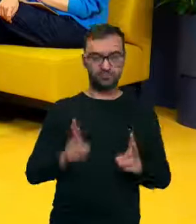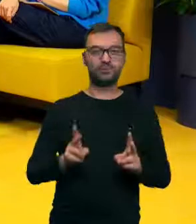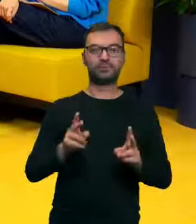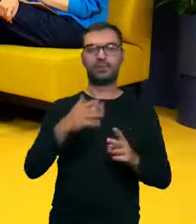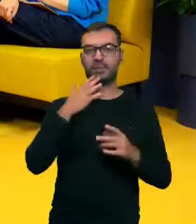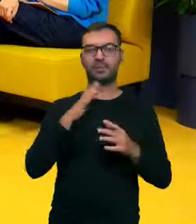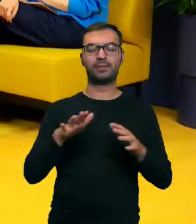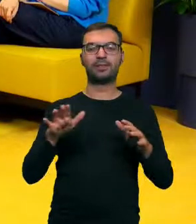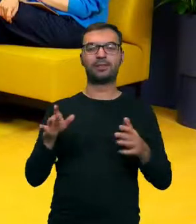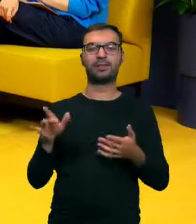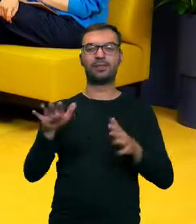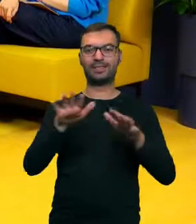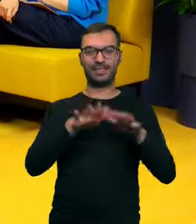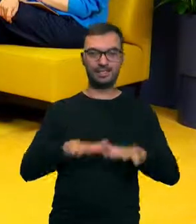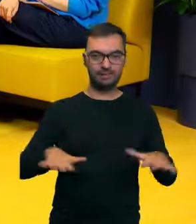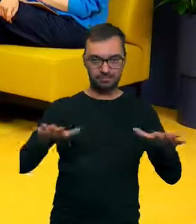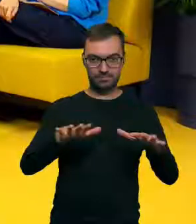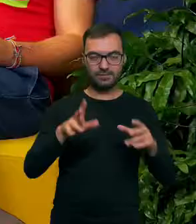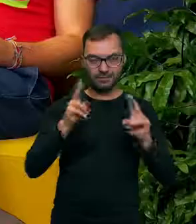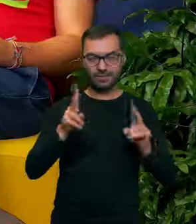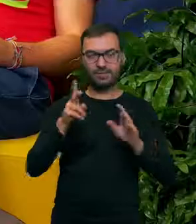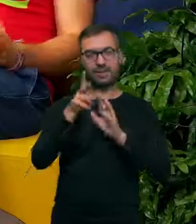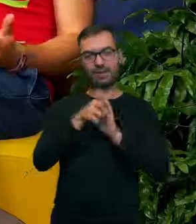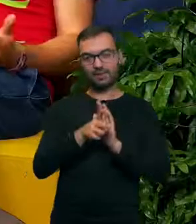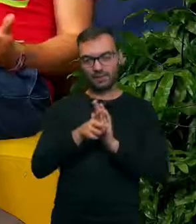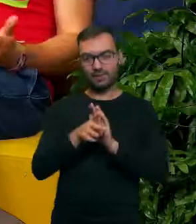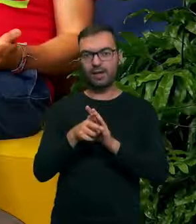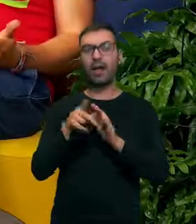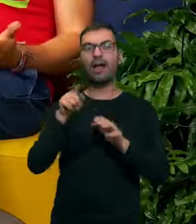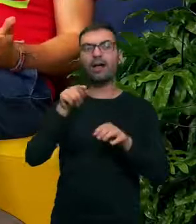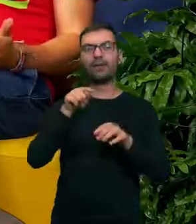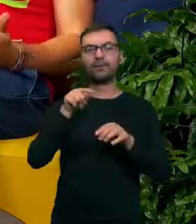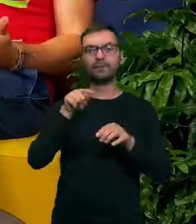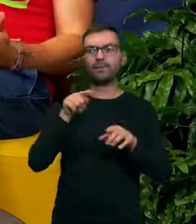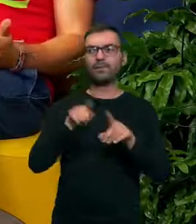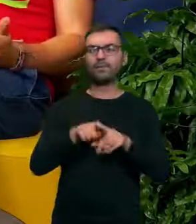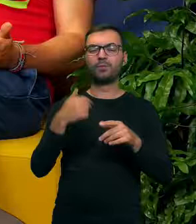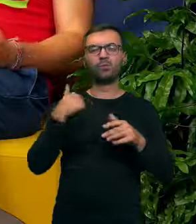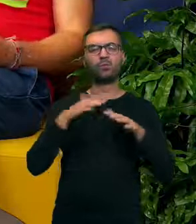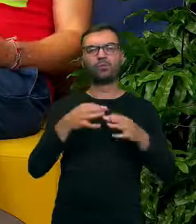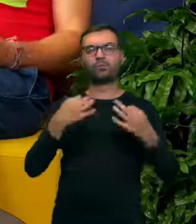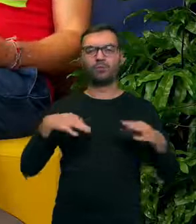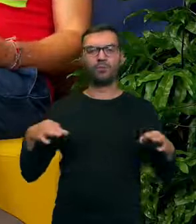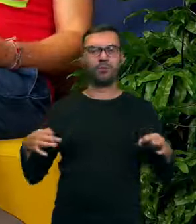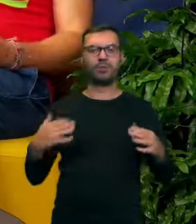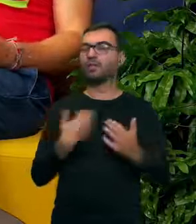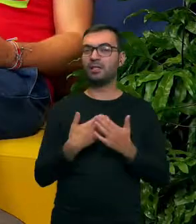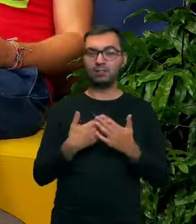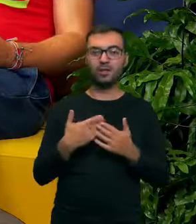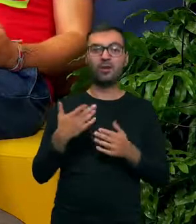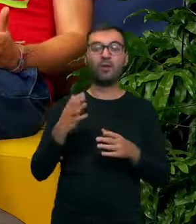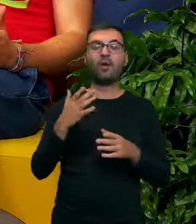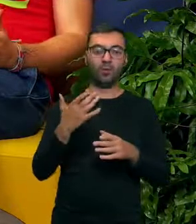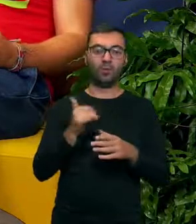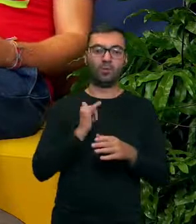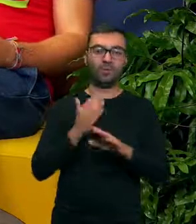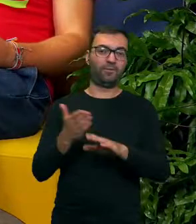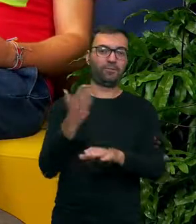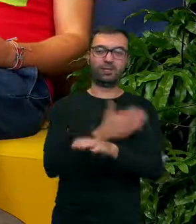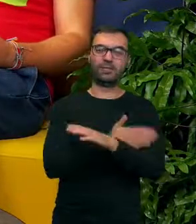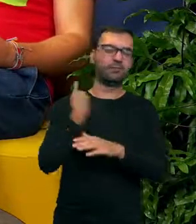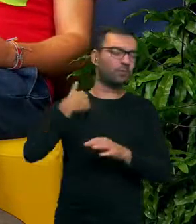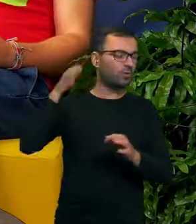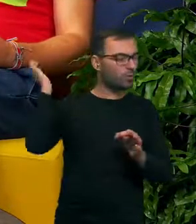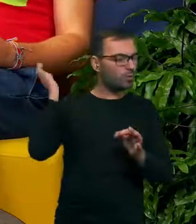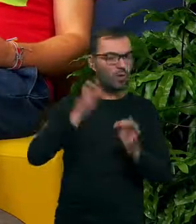inscenizację. Była w tym bardzo duża taka swoboda wynikająca z tego, że po prostu mieliśmy to bardzo dobrze omówione i ta baza